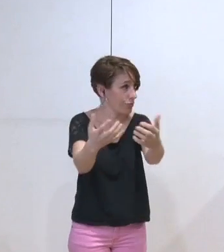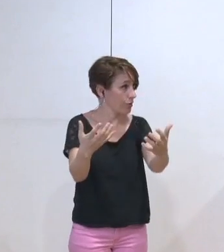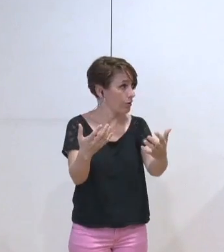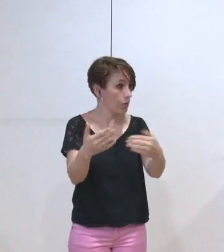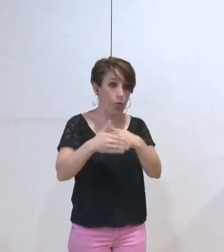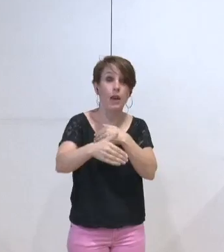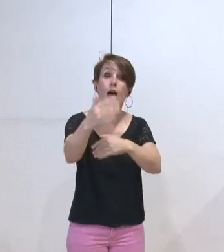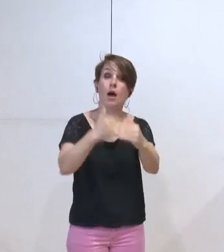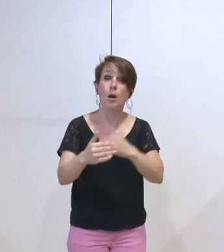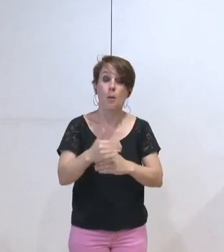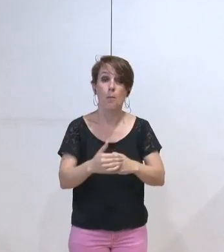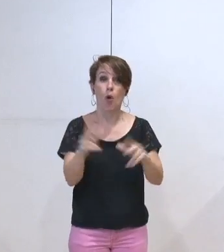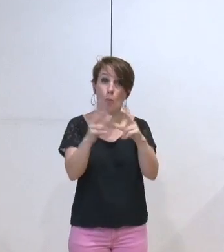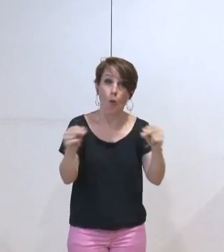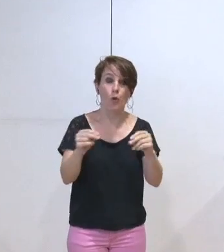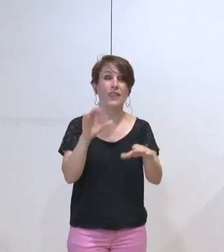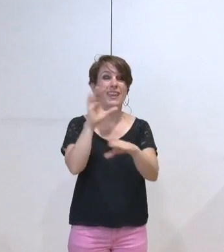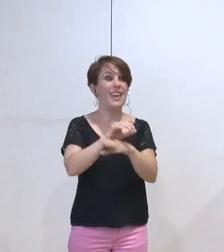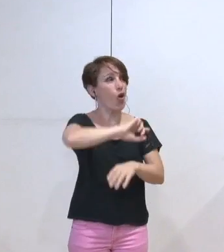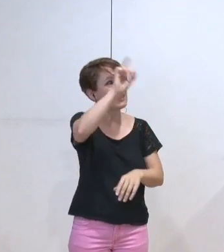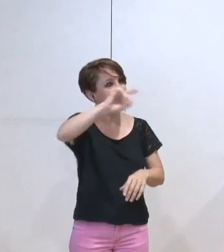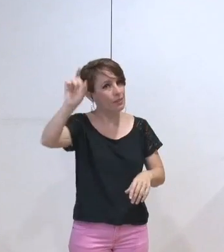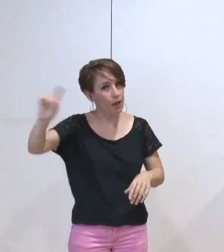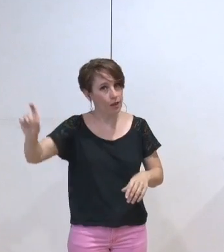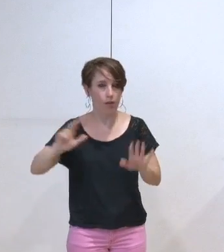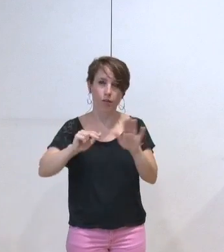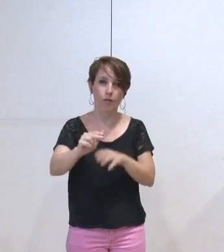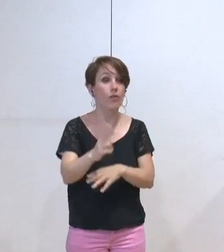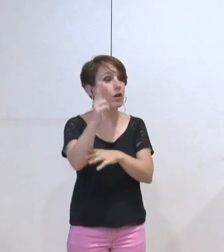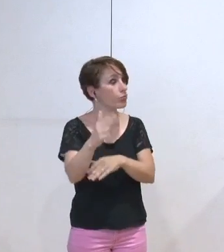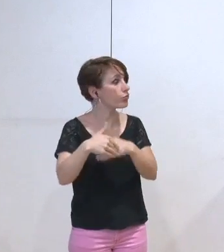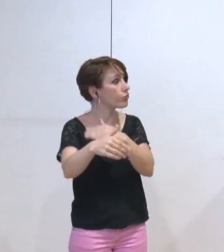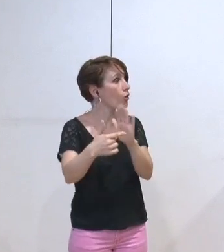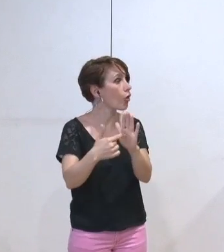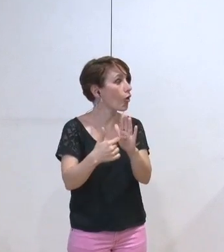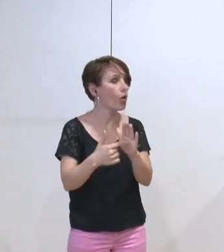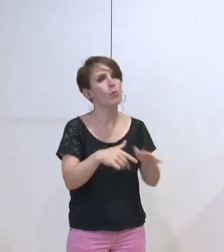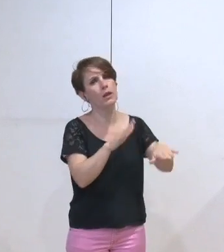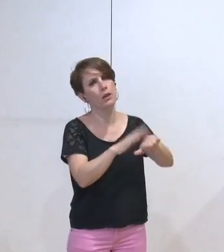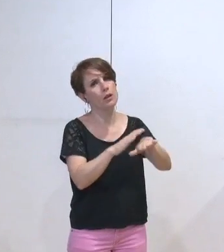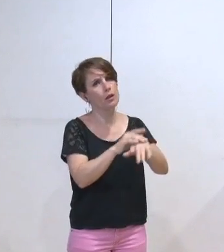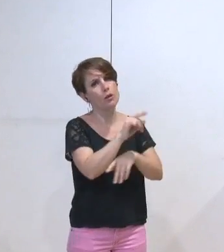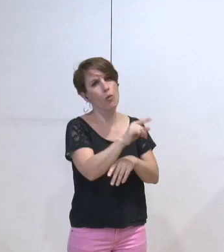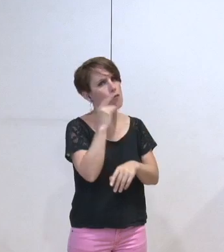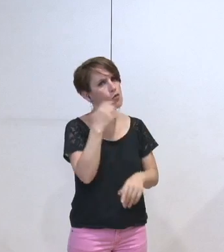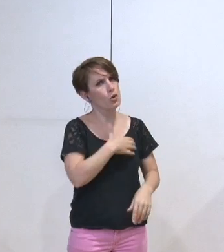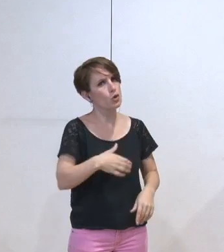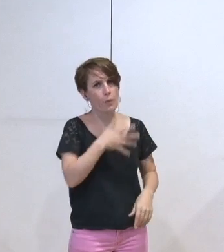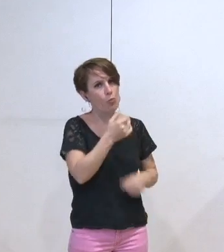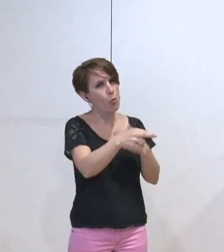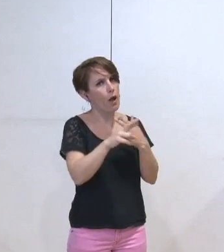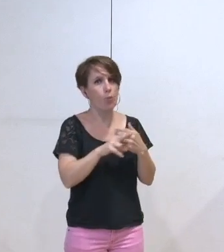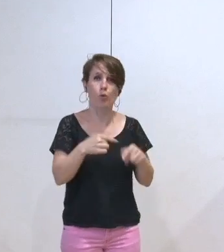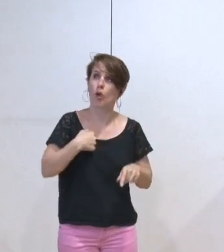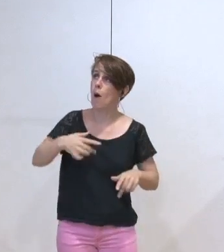propreté et le plan antiag vous comprendrez Monsieur le Maire que votre réponse ne pourra pas consister une nouvelle fois à vous défausser de votre